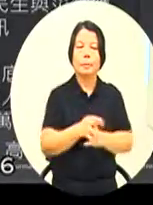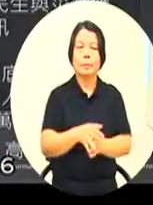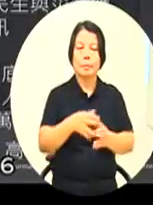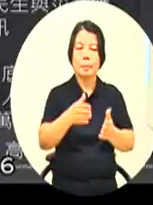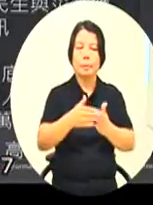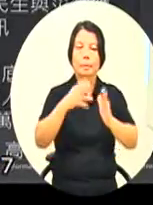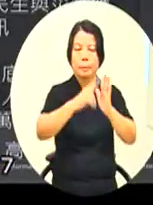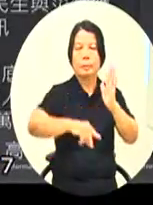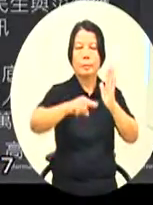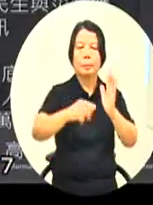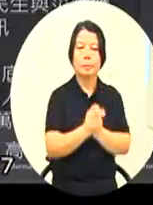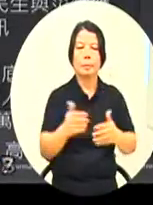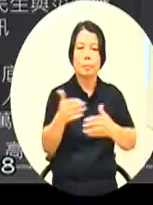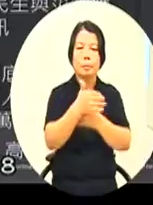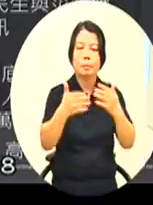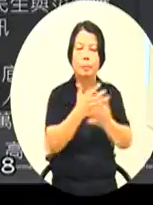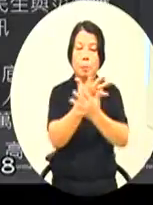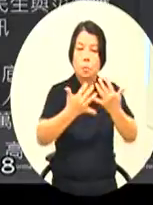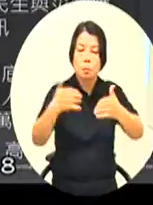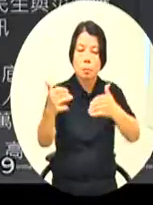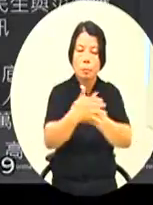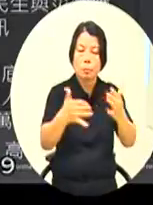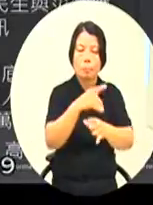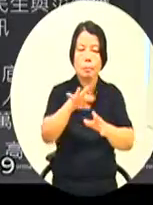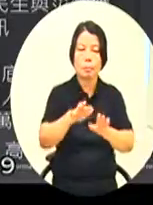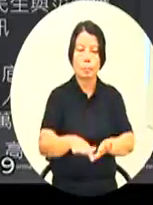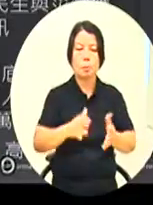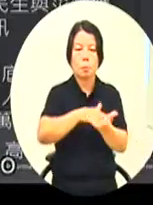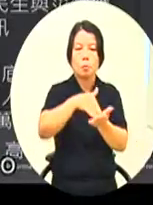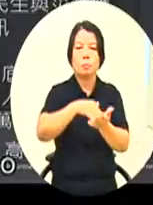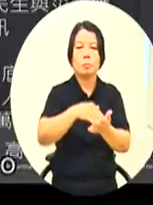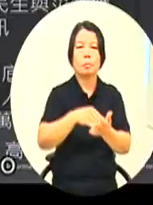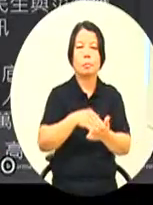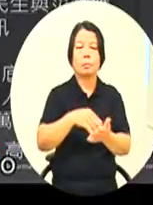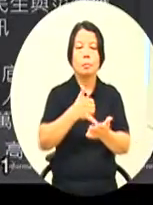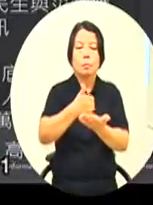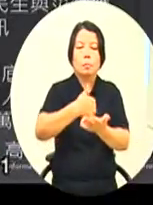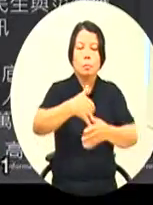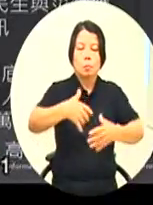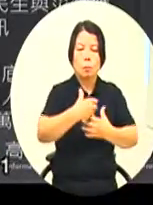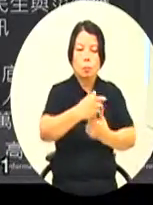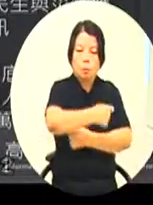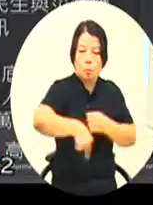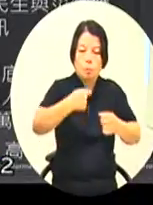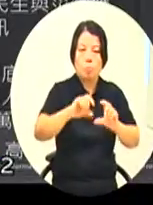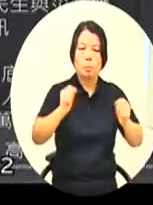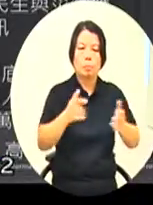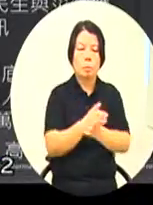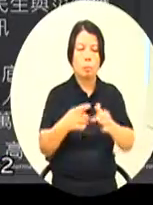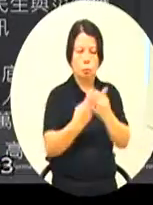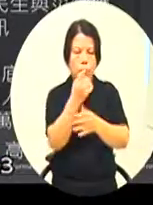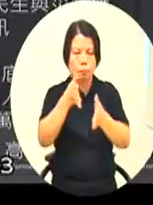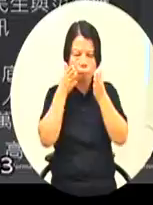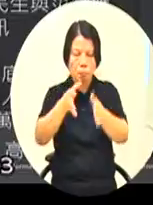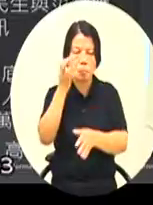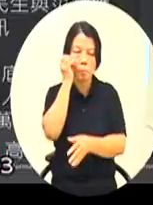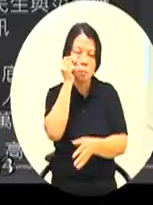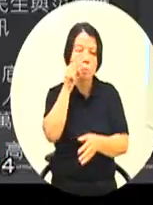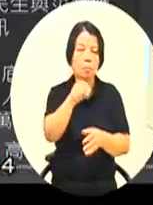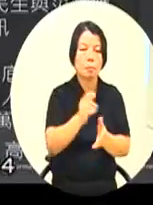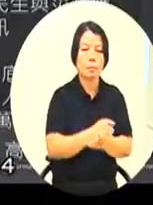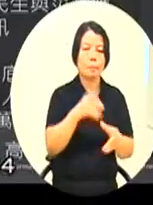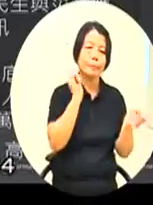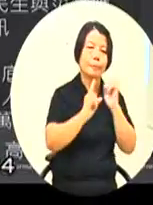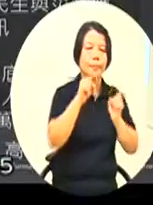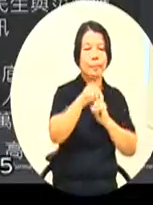对于通讯软体的应用，过去大家想到这些网络行销，想到就是 不是只是一些观光娱乐性质讯息的传